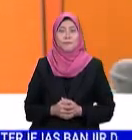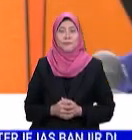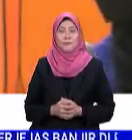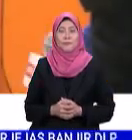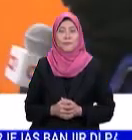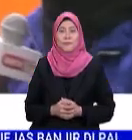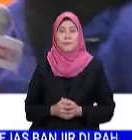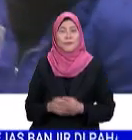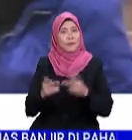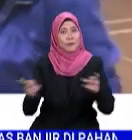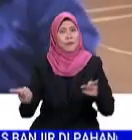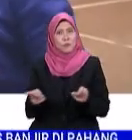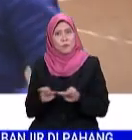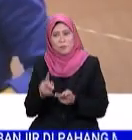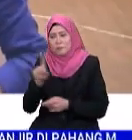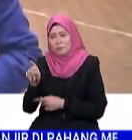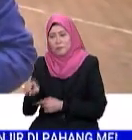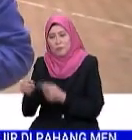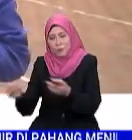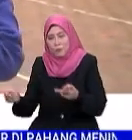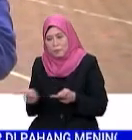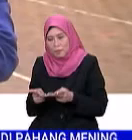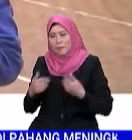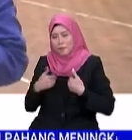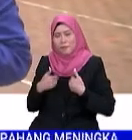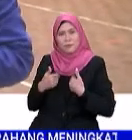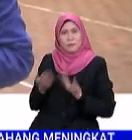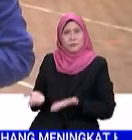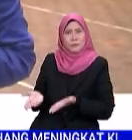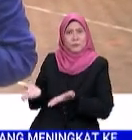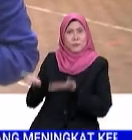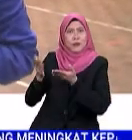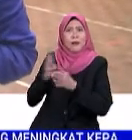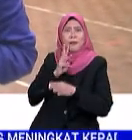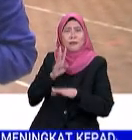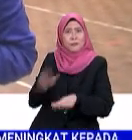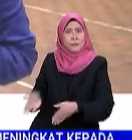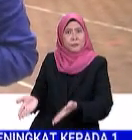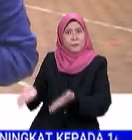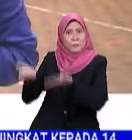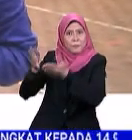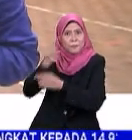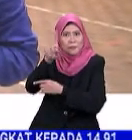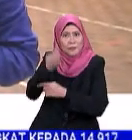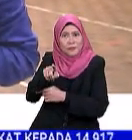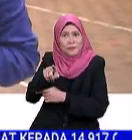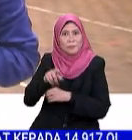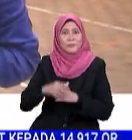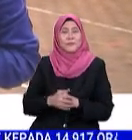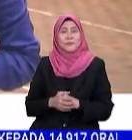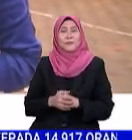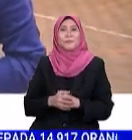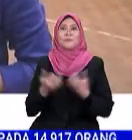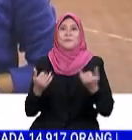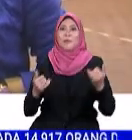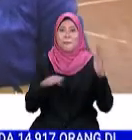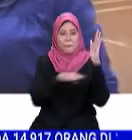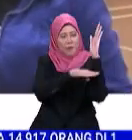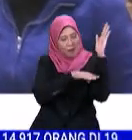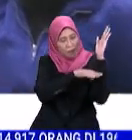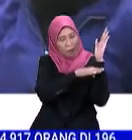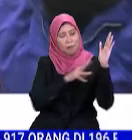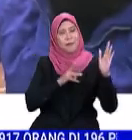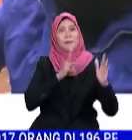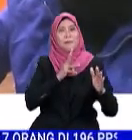Difahamkan kawasan tersebut juga ada terjejas, ada kena sedikit kenaikan air. Paras air, saya dimaklumkan